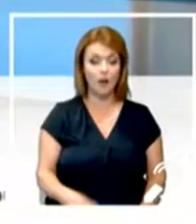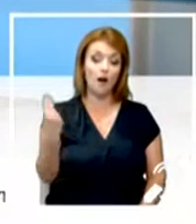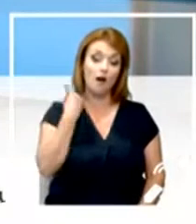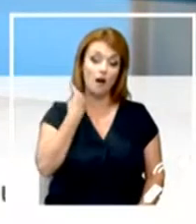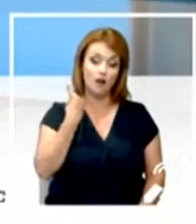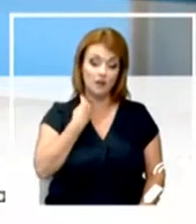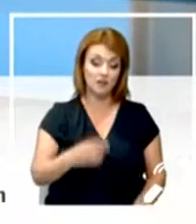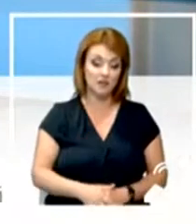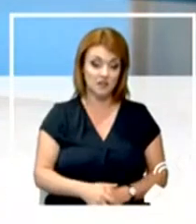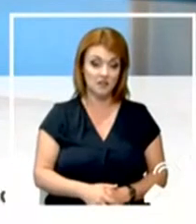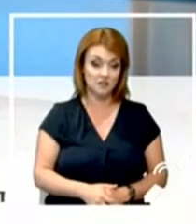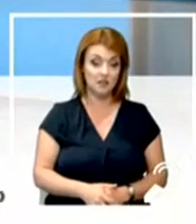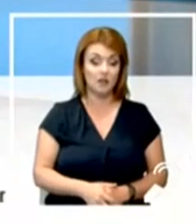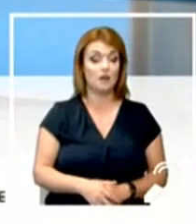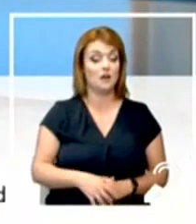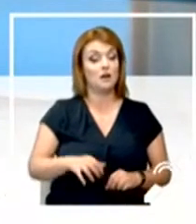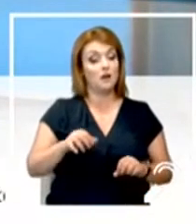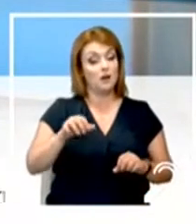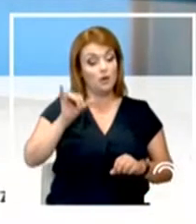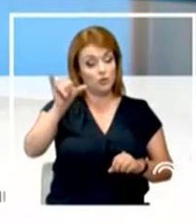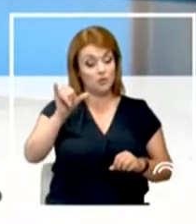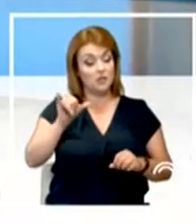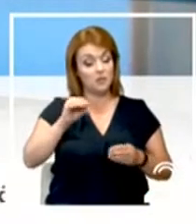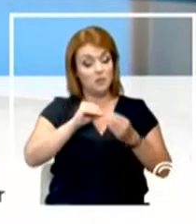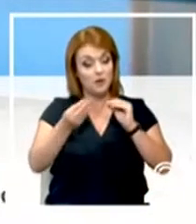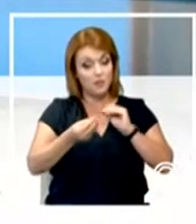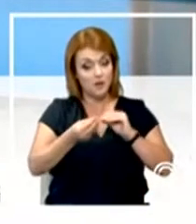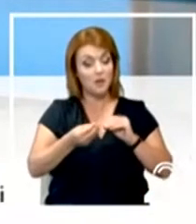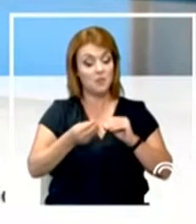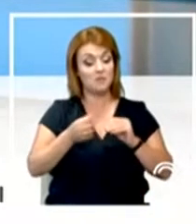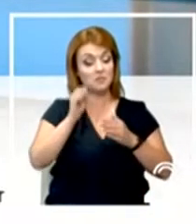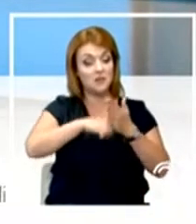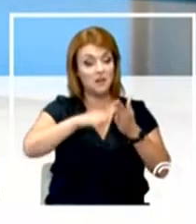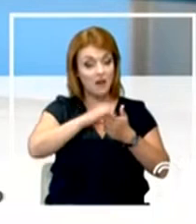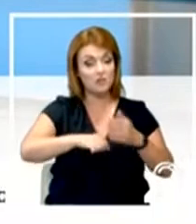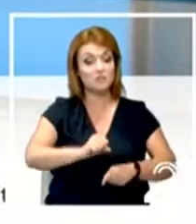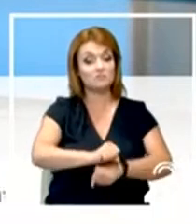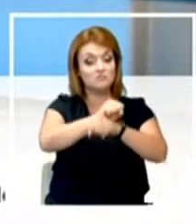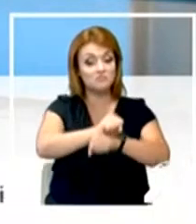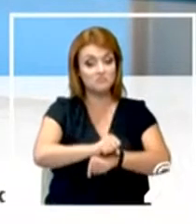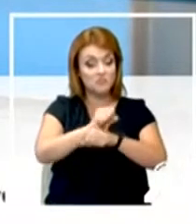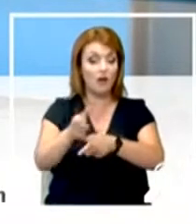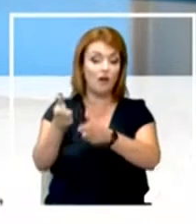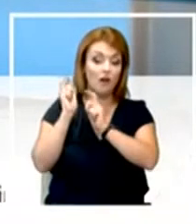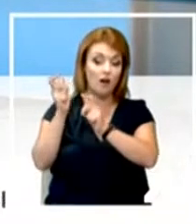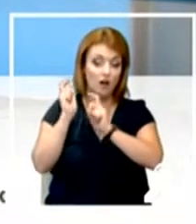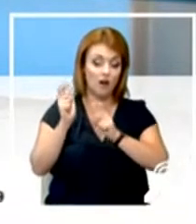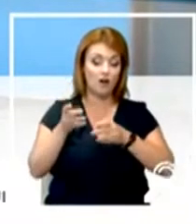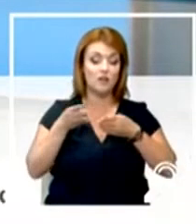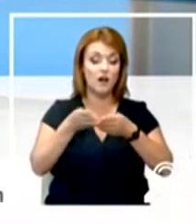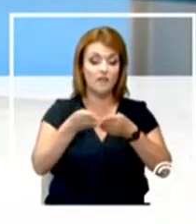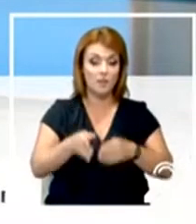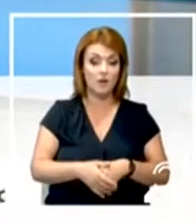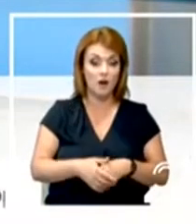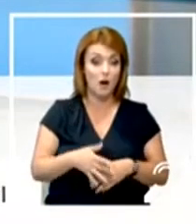Britanicii se așteaptă la noi întreruperi în lanțul de aprovizionare din cauza grevei docherilor. Pentru prima dată în ultimii 30 de